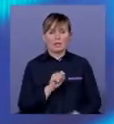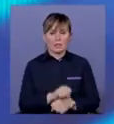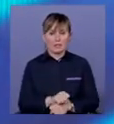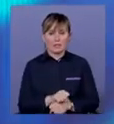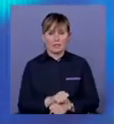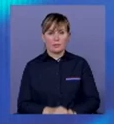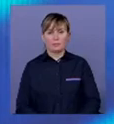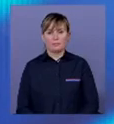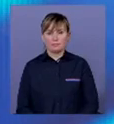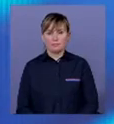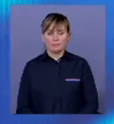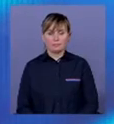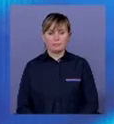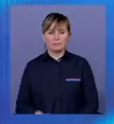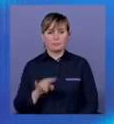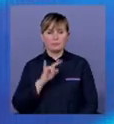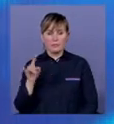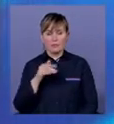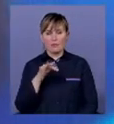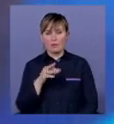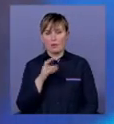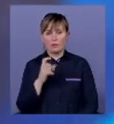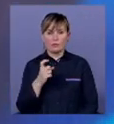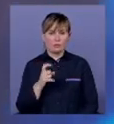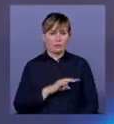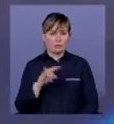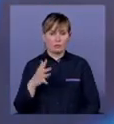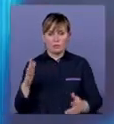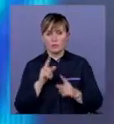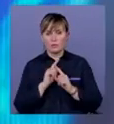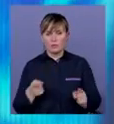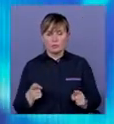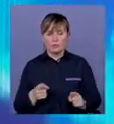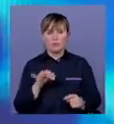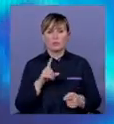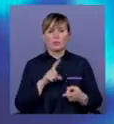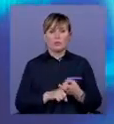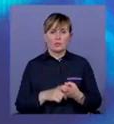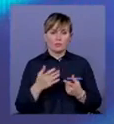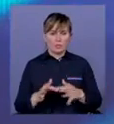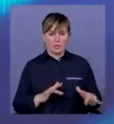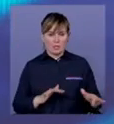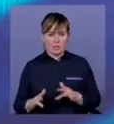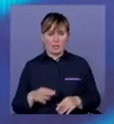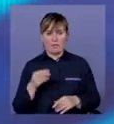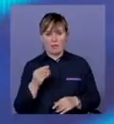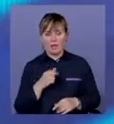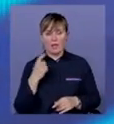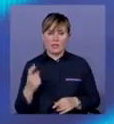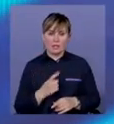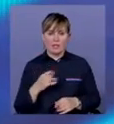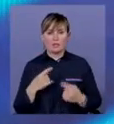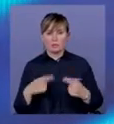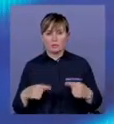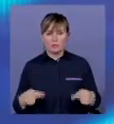приостановили. Значит, самолеты Фокер 100 летать не будут. Что касается его деятельности, там финансово-хозяйственной,